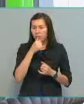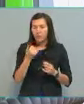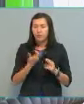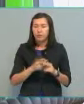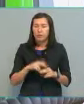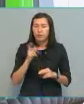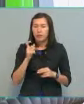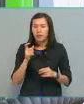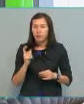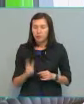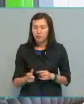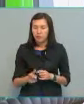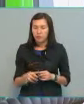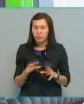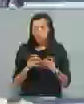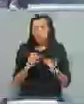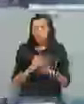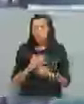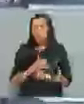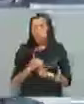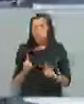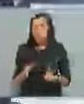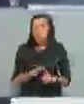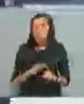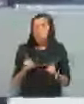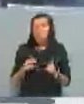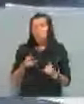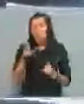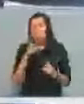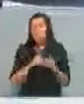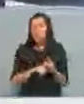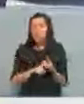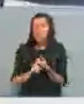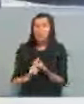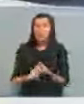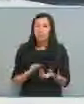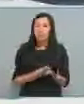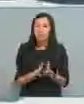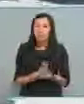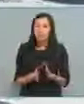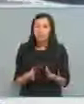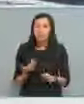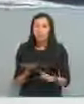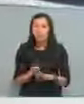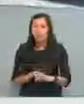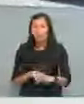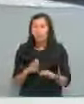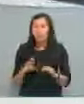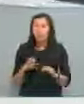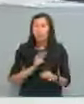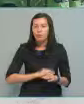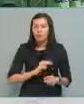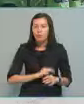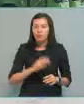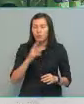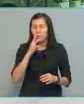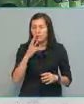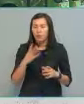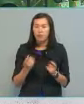Сол жүргізушілерге жалпы көмектесті. Қазір елде эпидемиологиялық ахуал өршіп тұр. Салдарынан жұмысшының